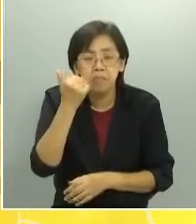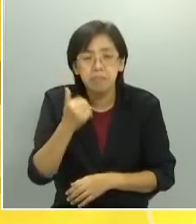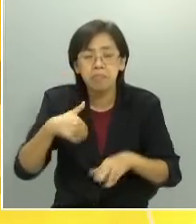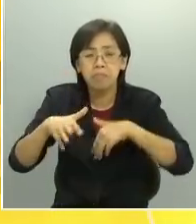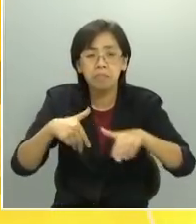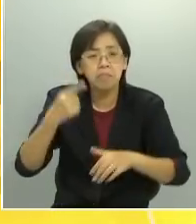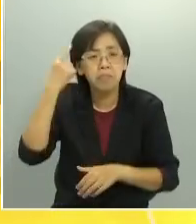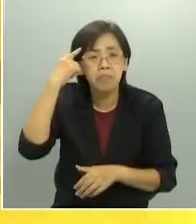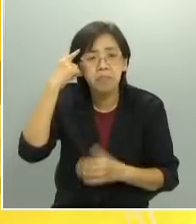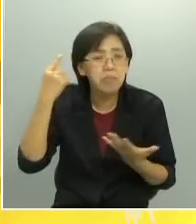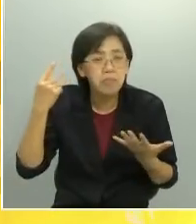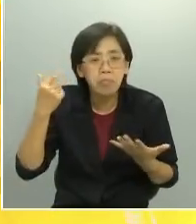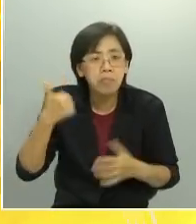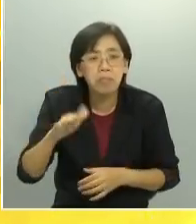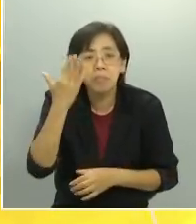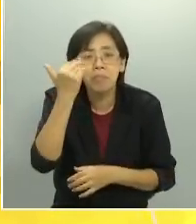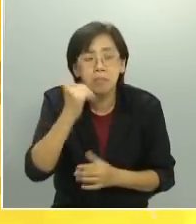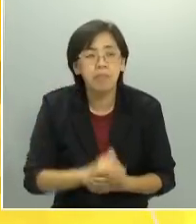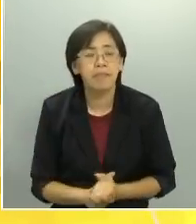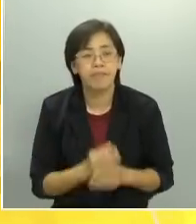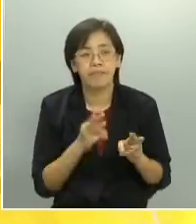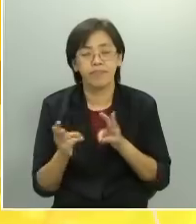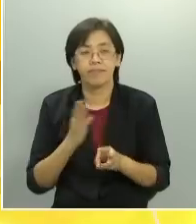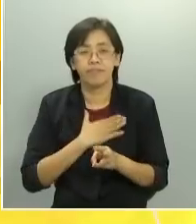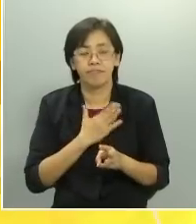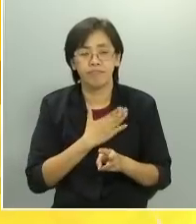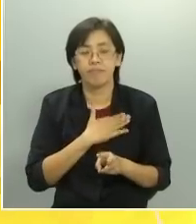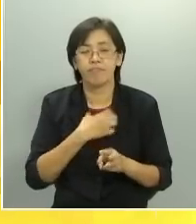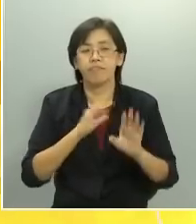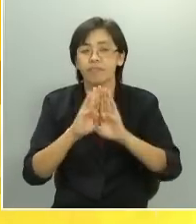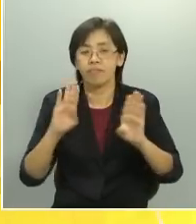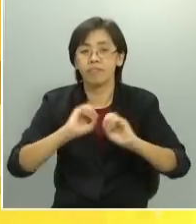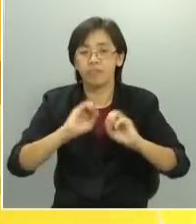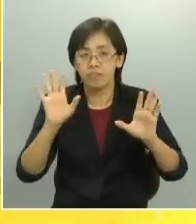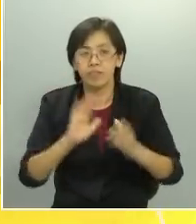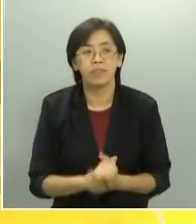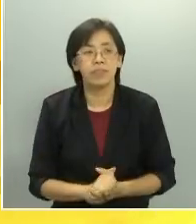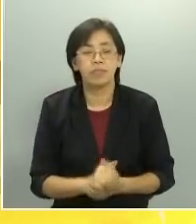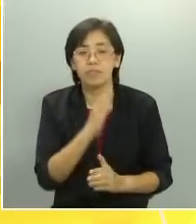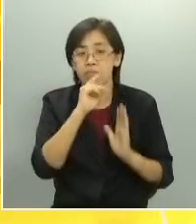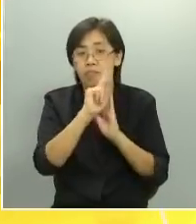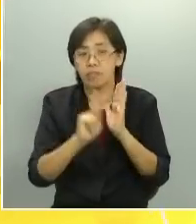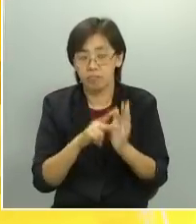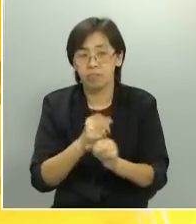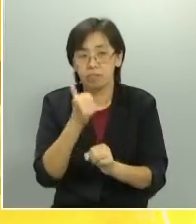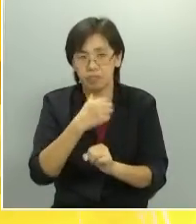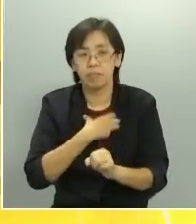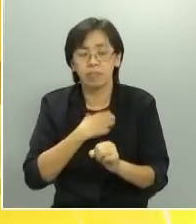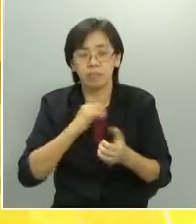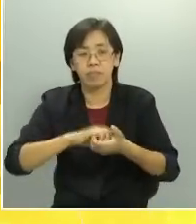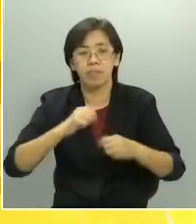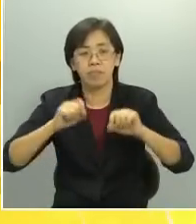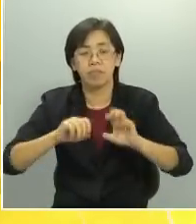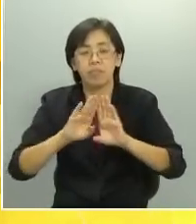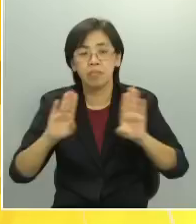นรู้ไม่ได ้ก็แนวทางเราอยากจะให้เปิดอยากจะให้เปิดนะถ้ากฎหมายอนุญาตซึ่งแต่ดูแล้วเนี่ยเป็นไม่